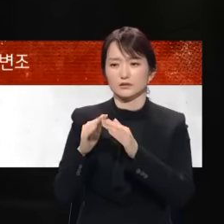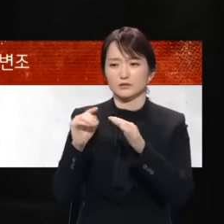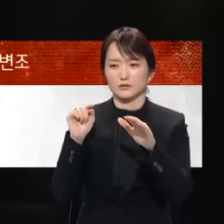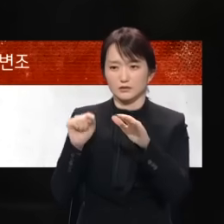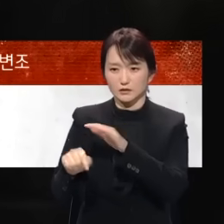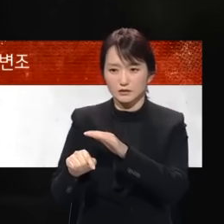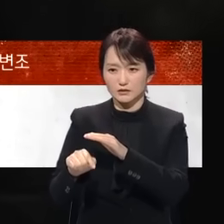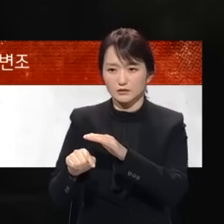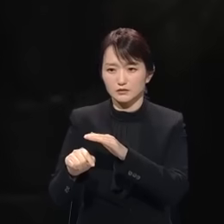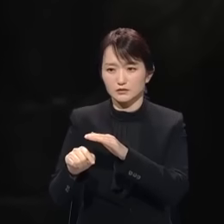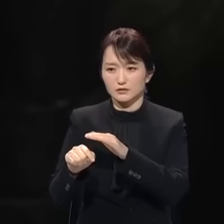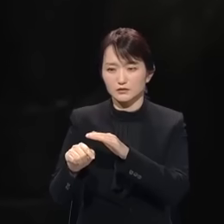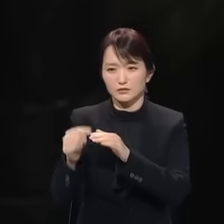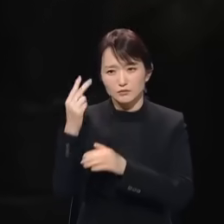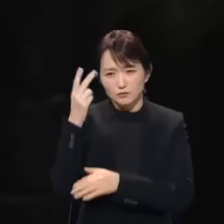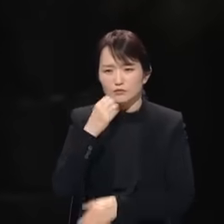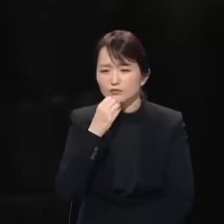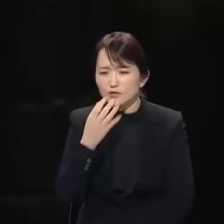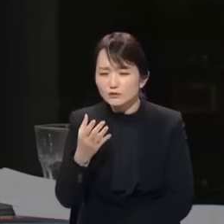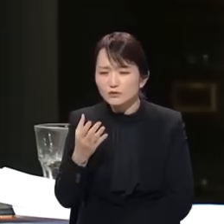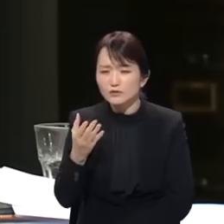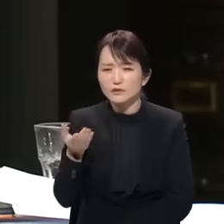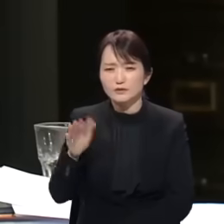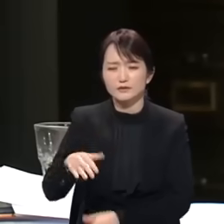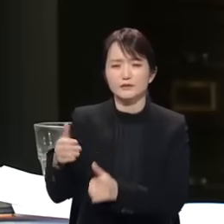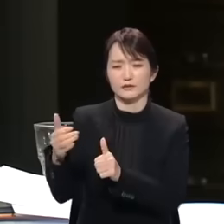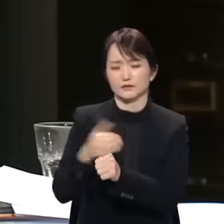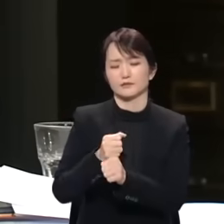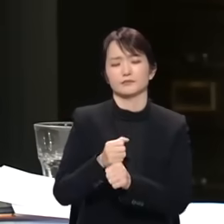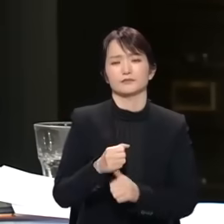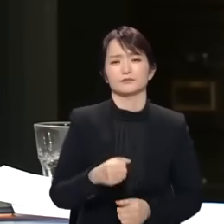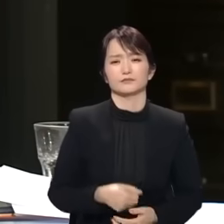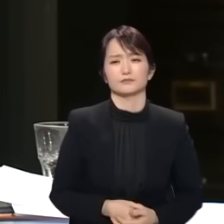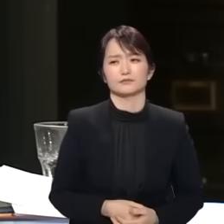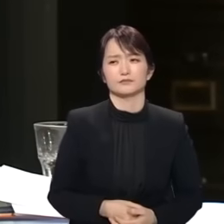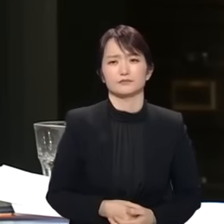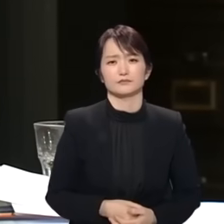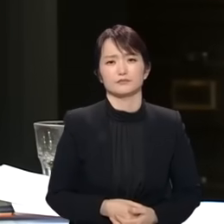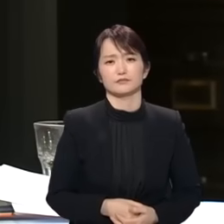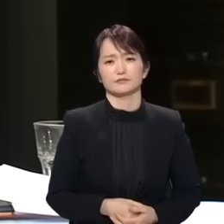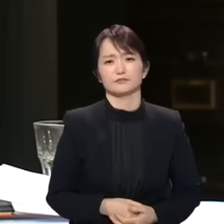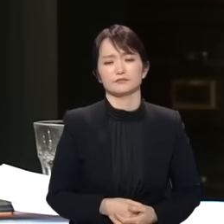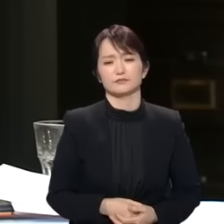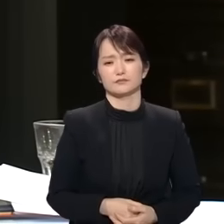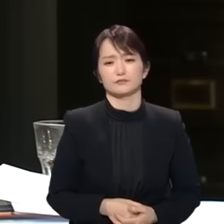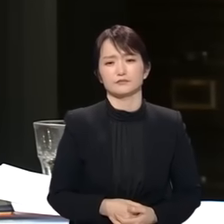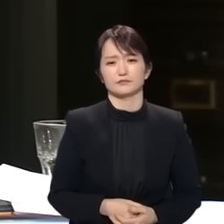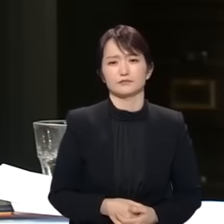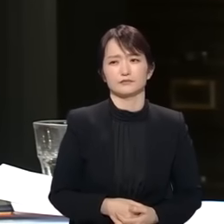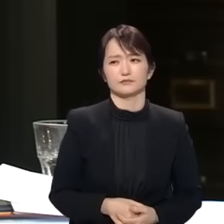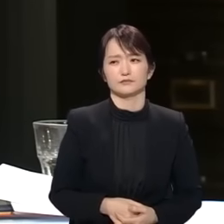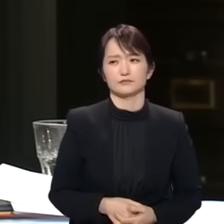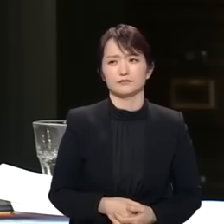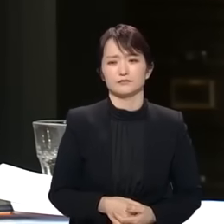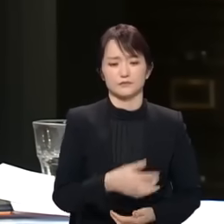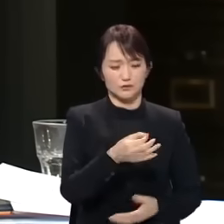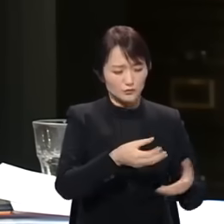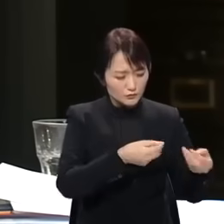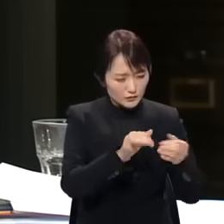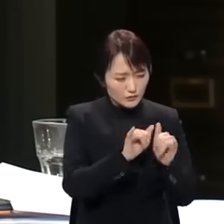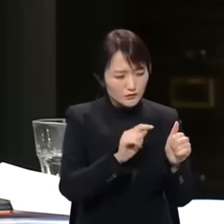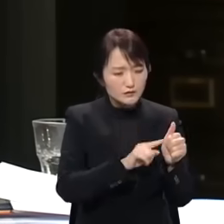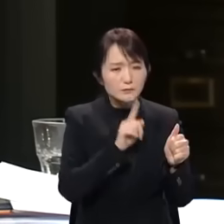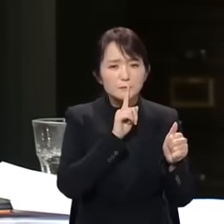그게 잡혔네요 자수하고 했다 무슨 말을 못 하겠습니까 자 그런데 사체업자 얘기는 또 뭔가요